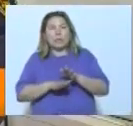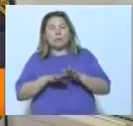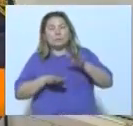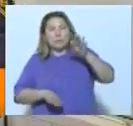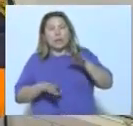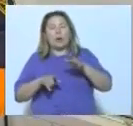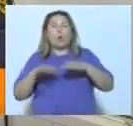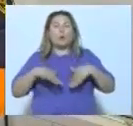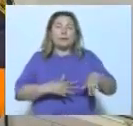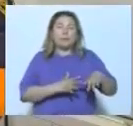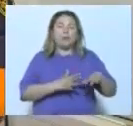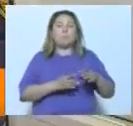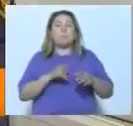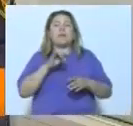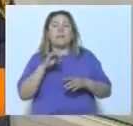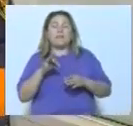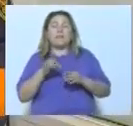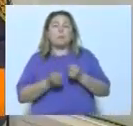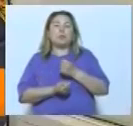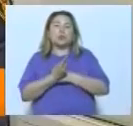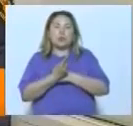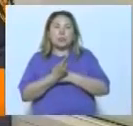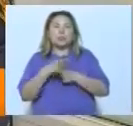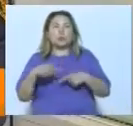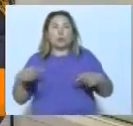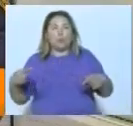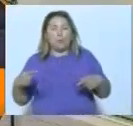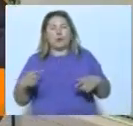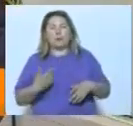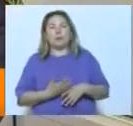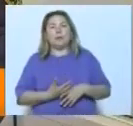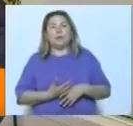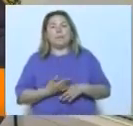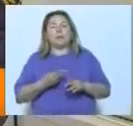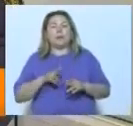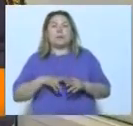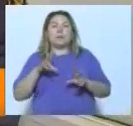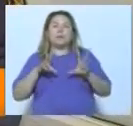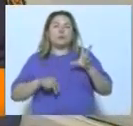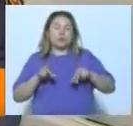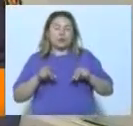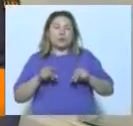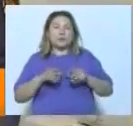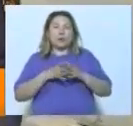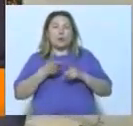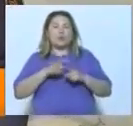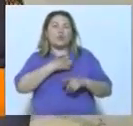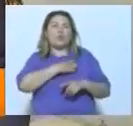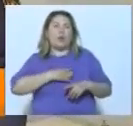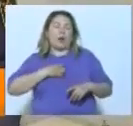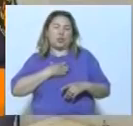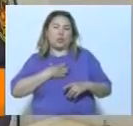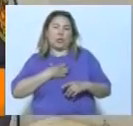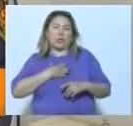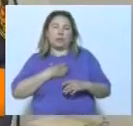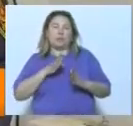отливов, обнаружение подводных препятствий и многого другого. Это все играет очень важную и ключевую роль в